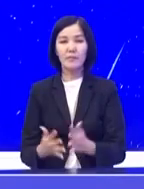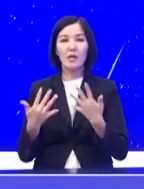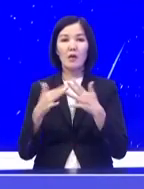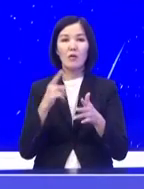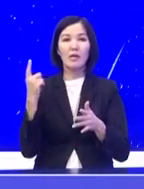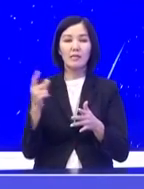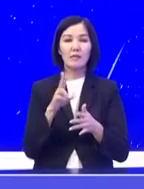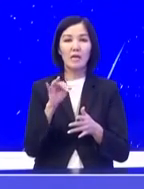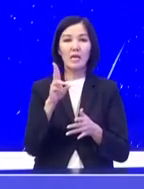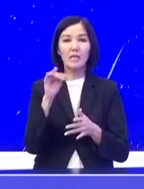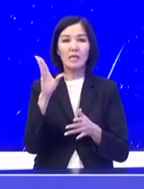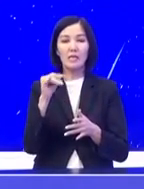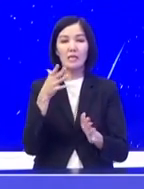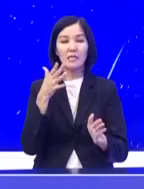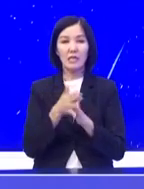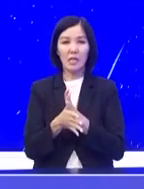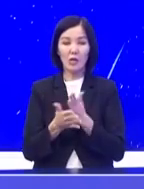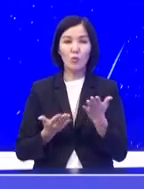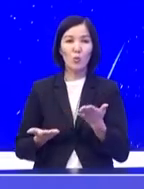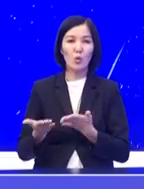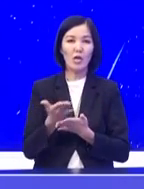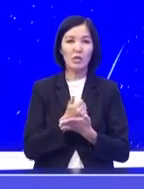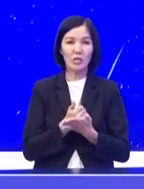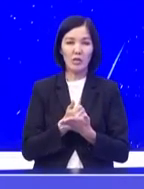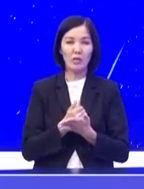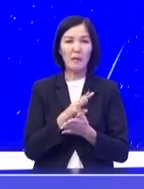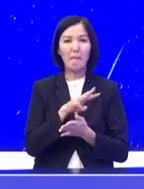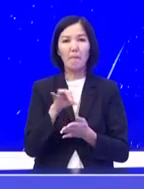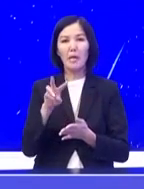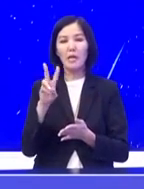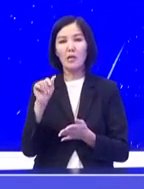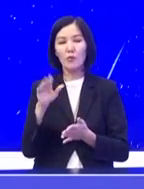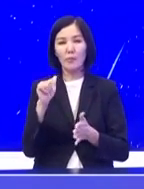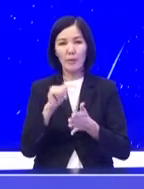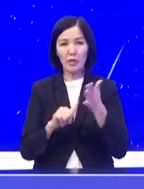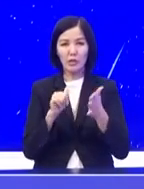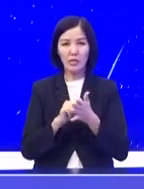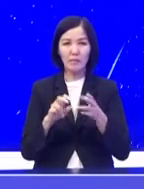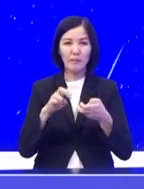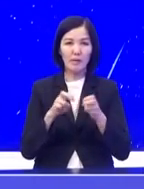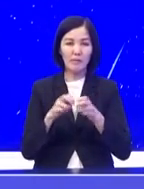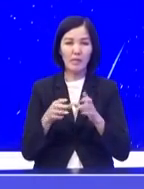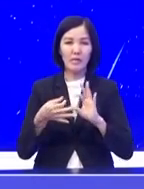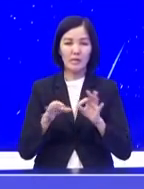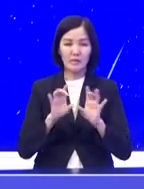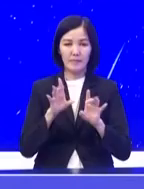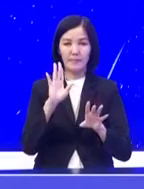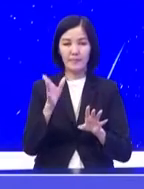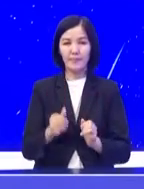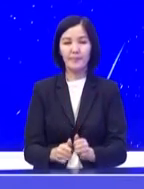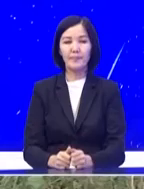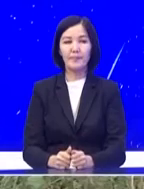Фермеры Каратальского района теряют урожай. Убытки исчисляются миллионами. В причинах и путях решения проблемы разбирался Дамир Анитов.